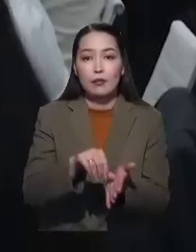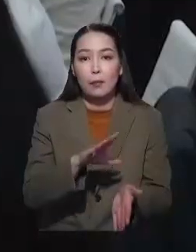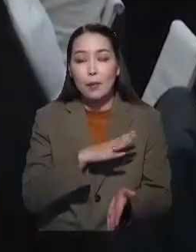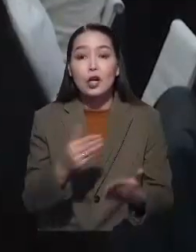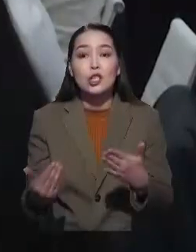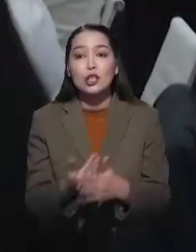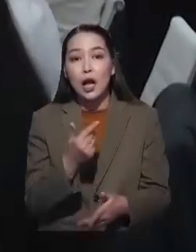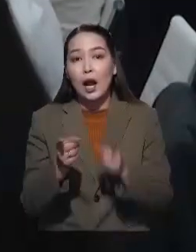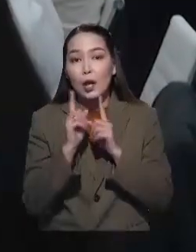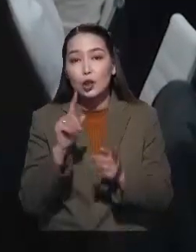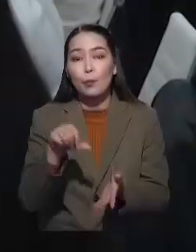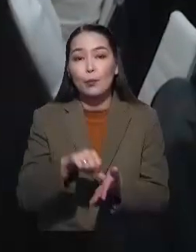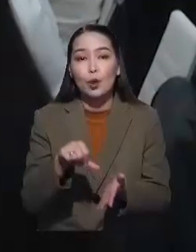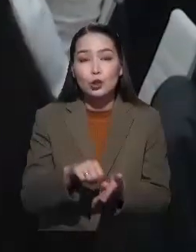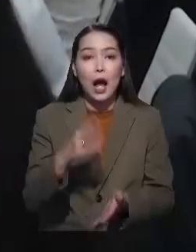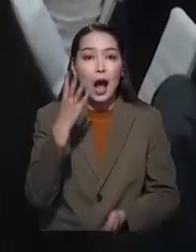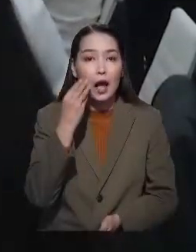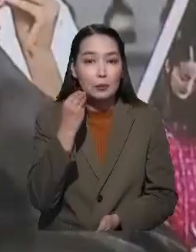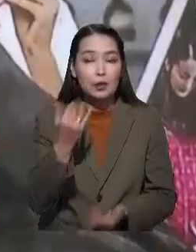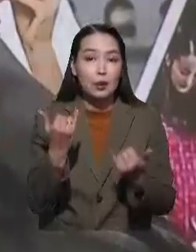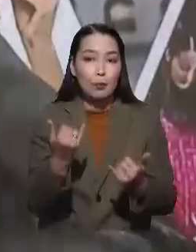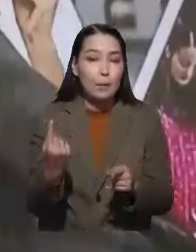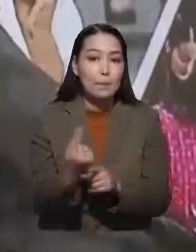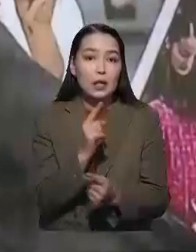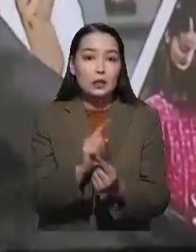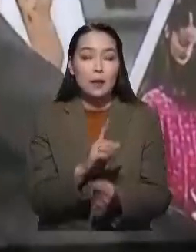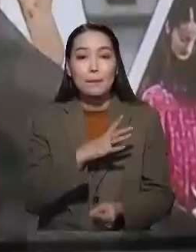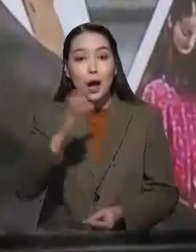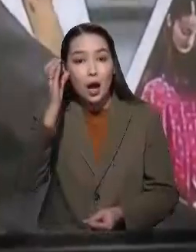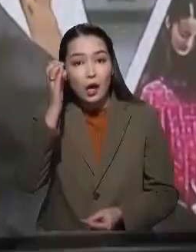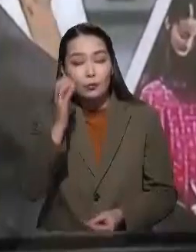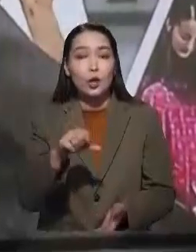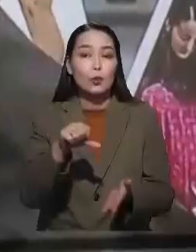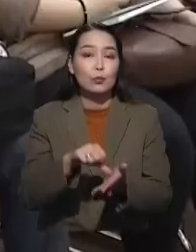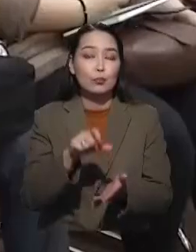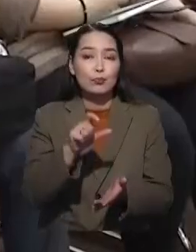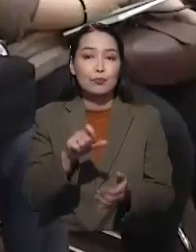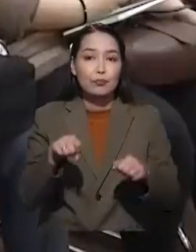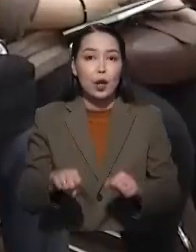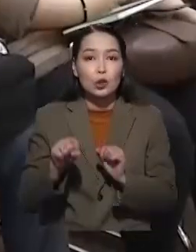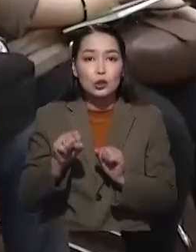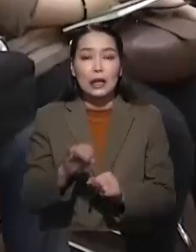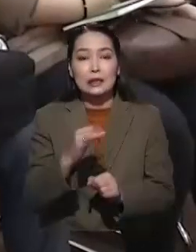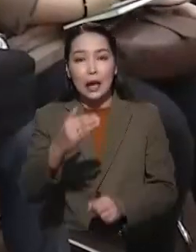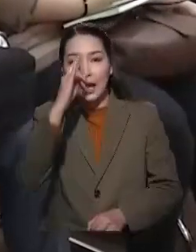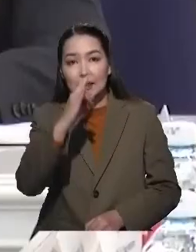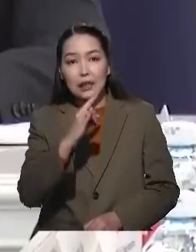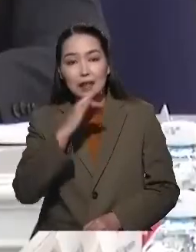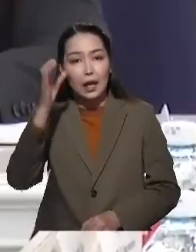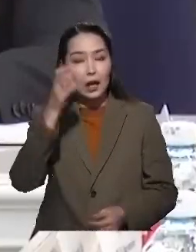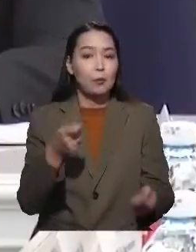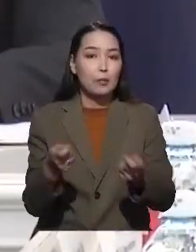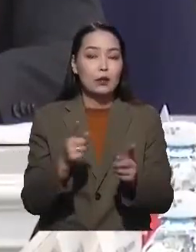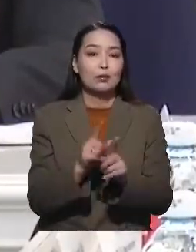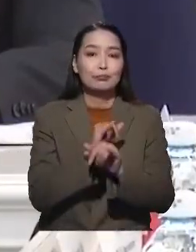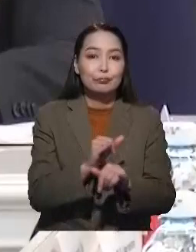Жаңа кеңес мүшелері бүгін Алматыда алғашқы кездесуін өткізді. Ғалымдардың мүдделерін қорғау мен оларды қазақстандық ғылымды басқаруға